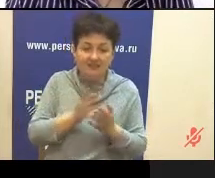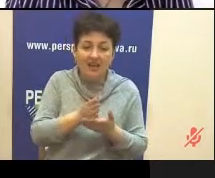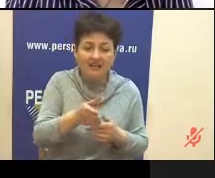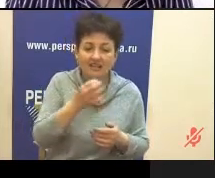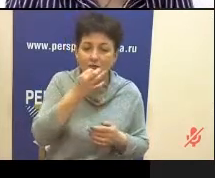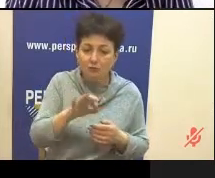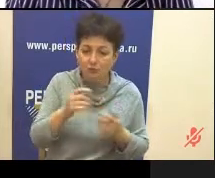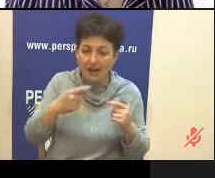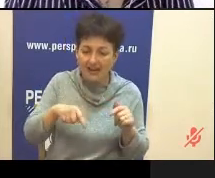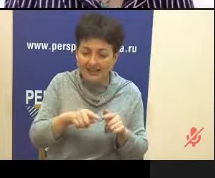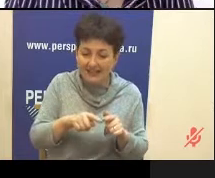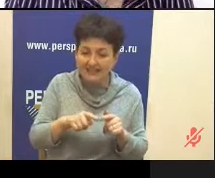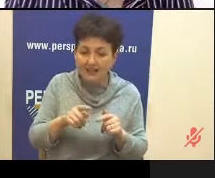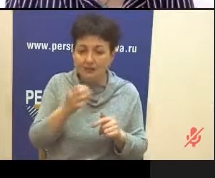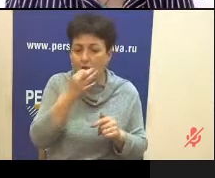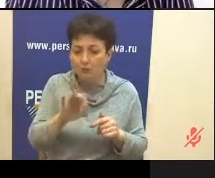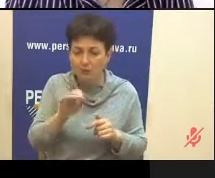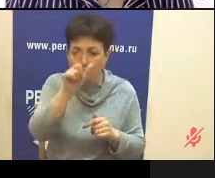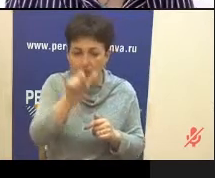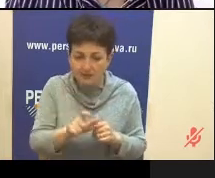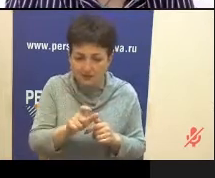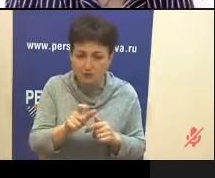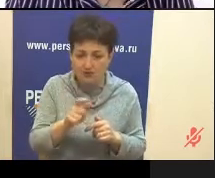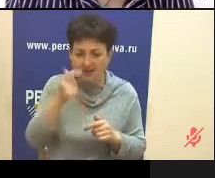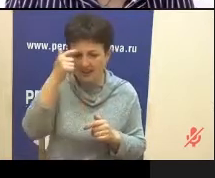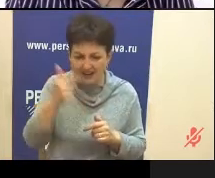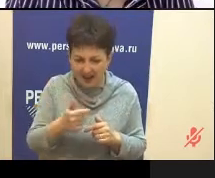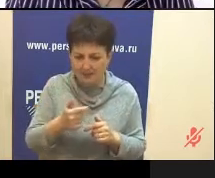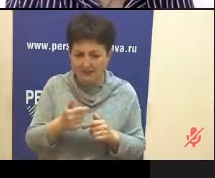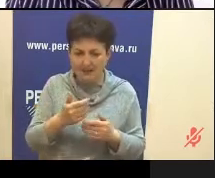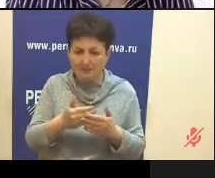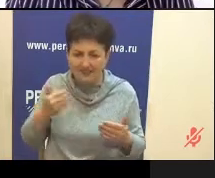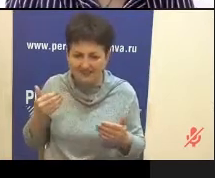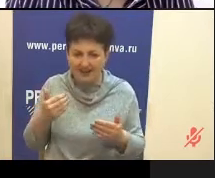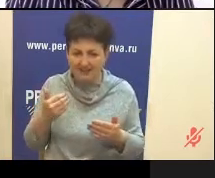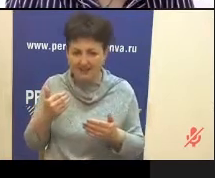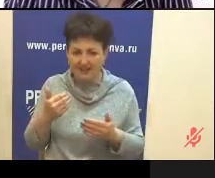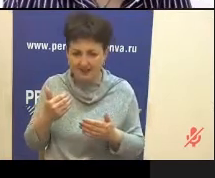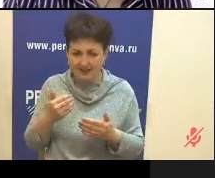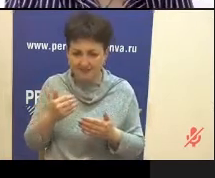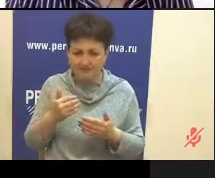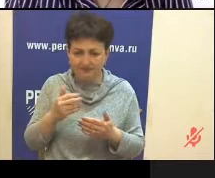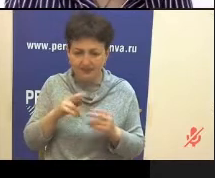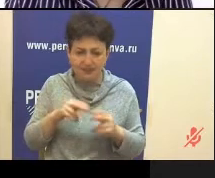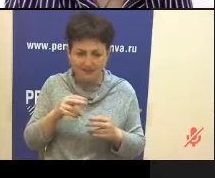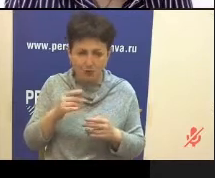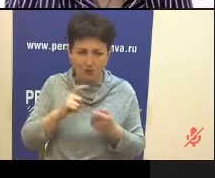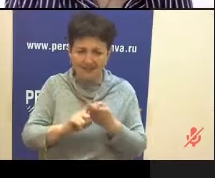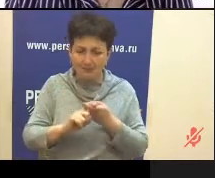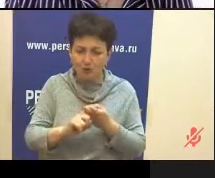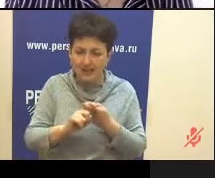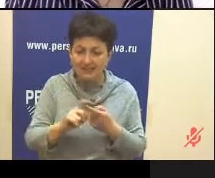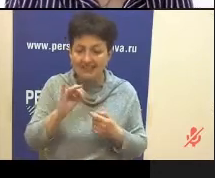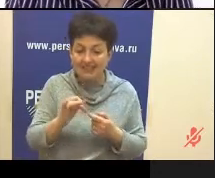любую организацию, к любому лицу, грамотно, безусловно, предварительно построив эту